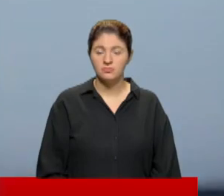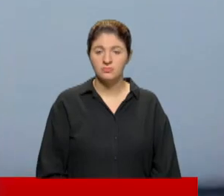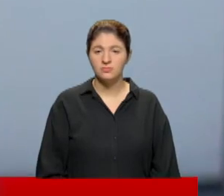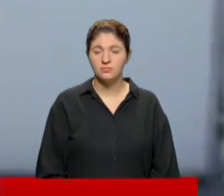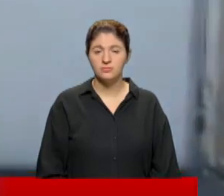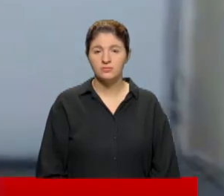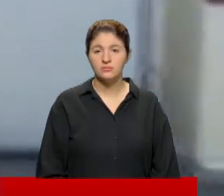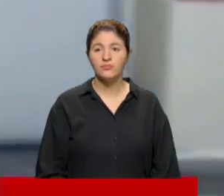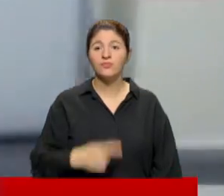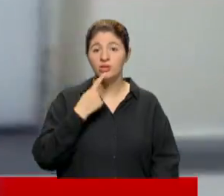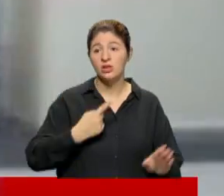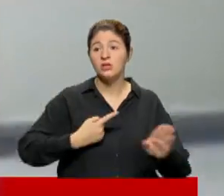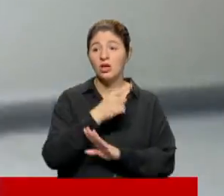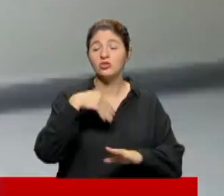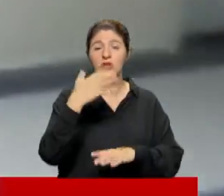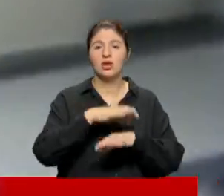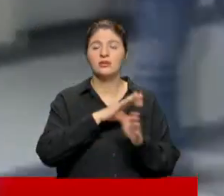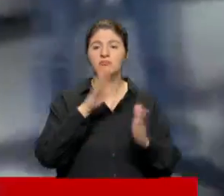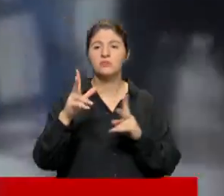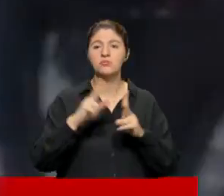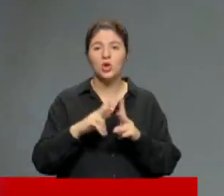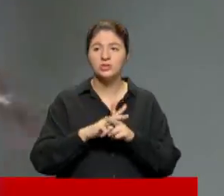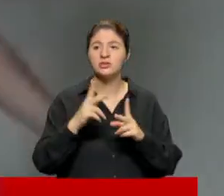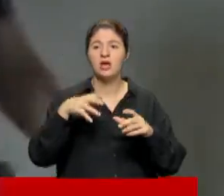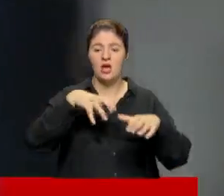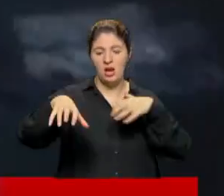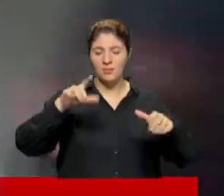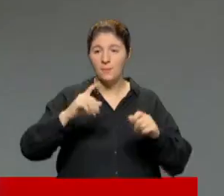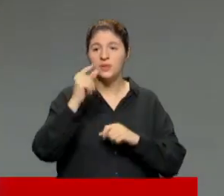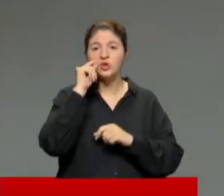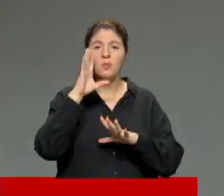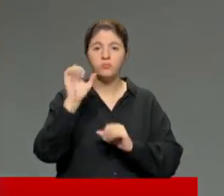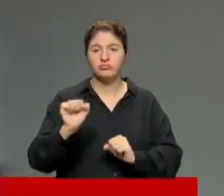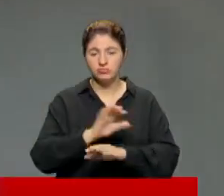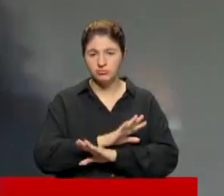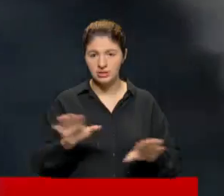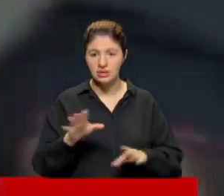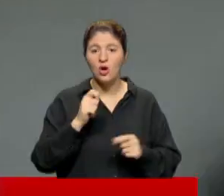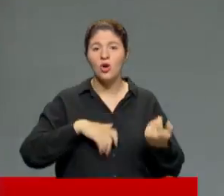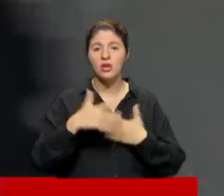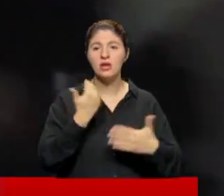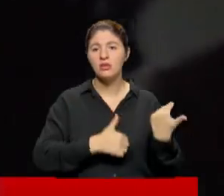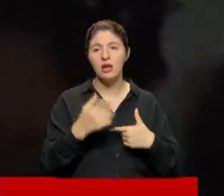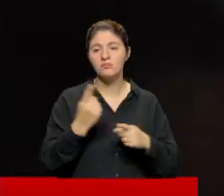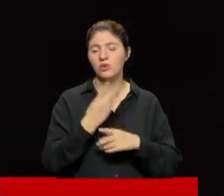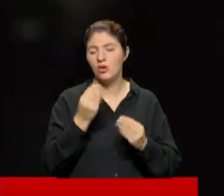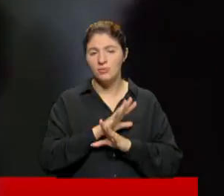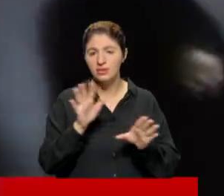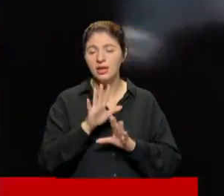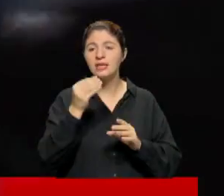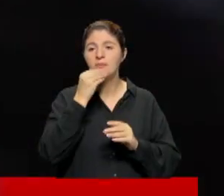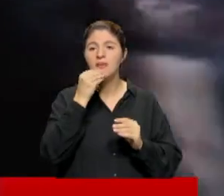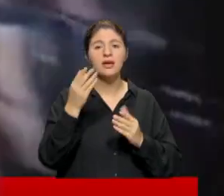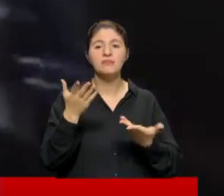yaşandı ihbar üzerine hastaneye giden polis tarafları ayırıp bir kişiyi gözaltına aldı Olayda yaralanan olmadı Yemek